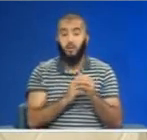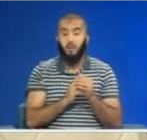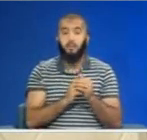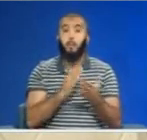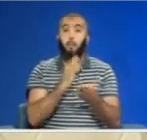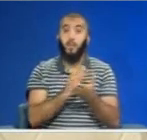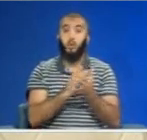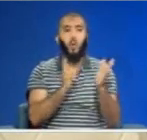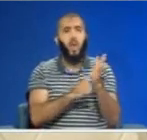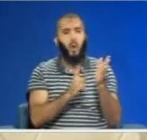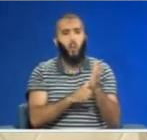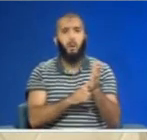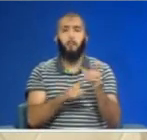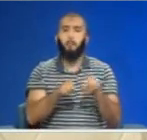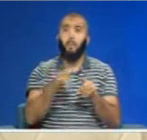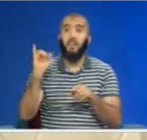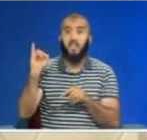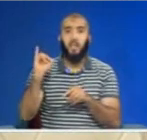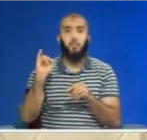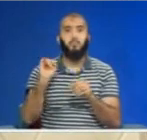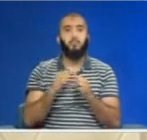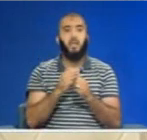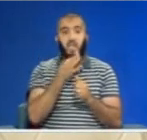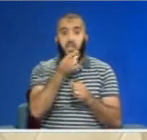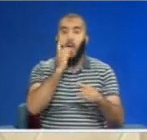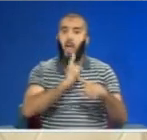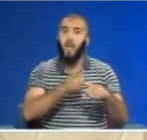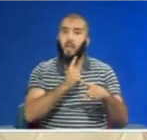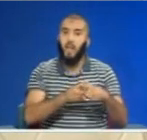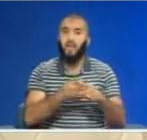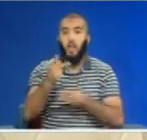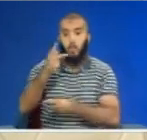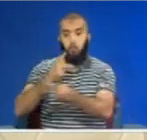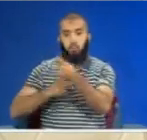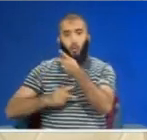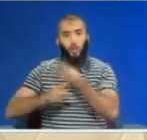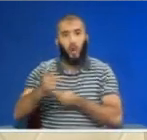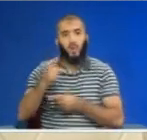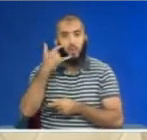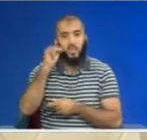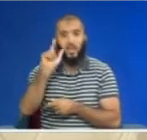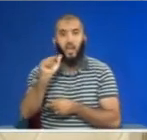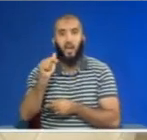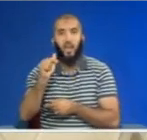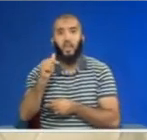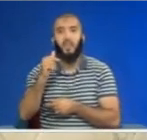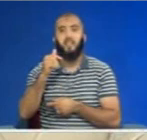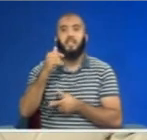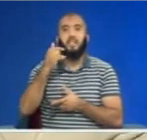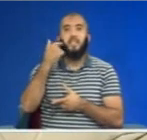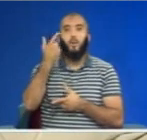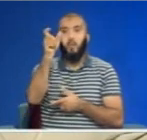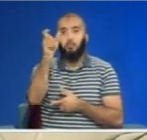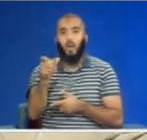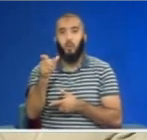لأن القانون والشرع هنا يبطل مفعول الوكالة بمجرد وفاة من